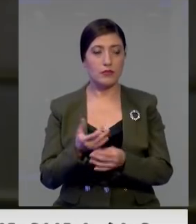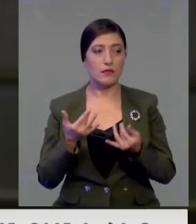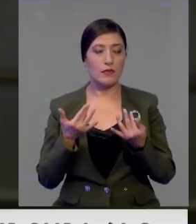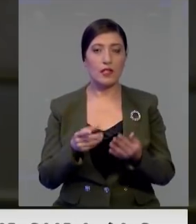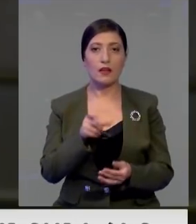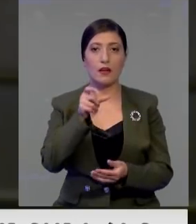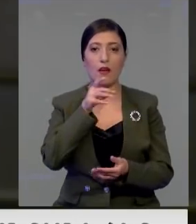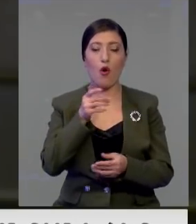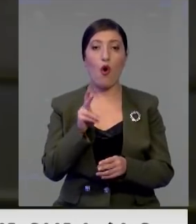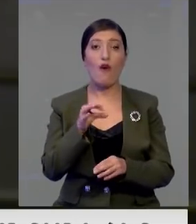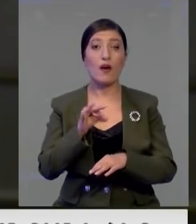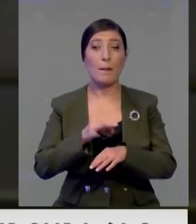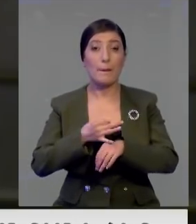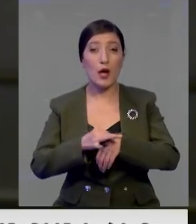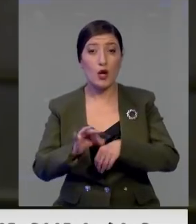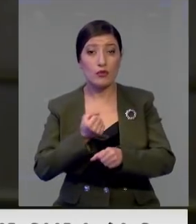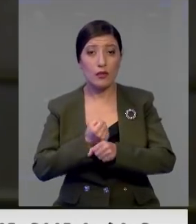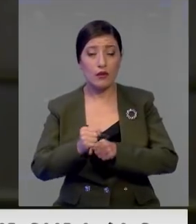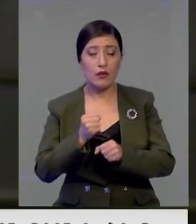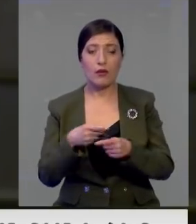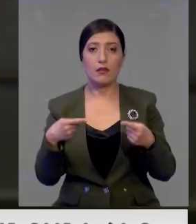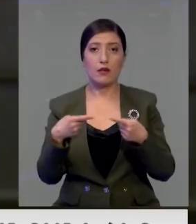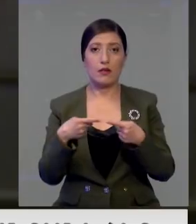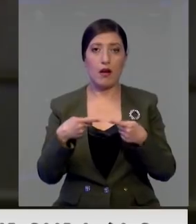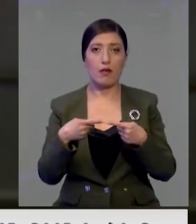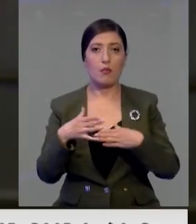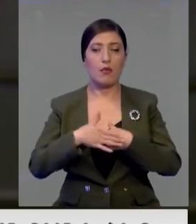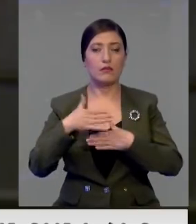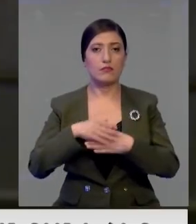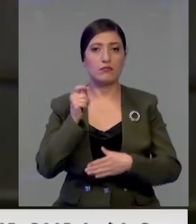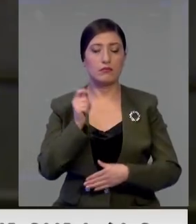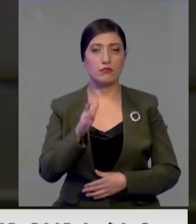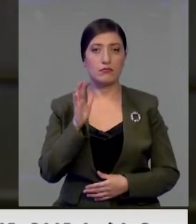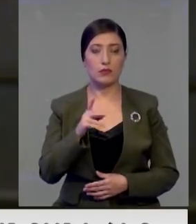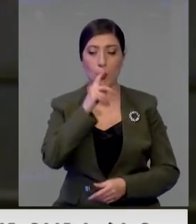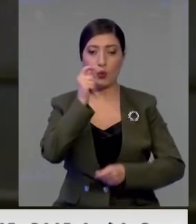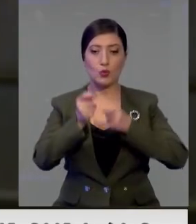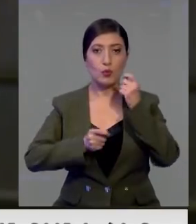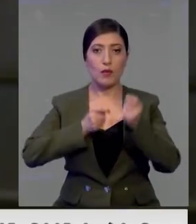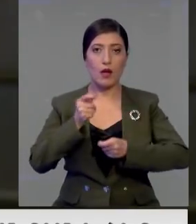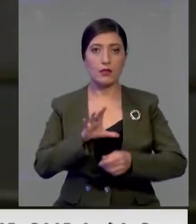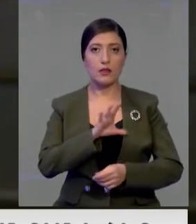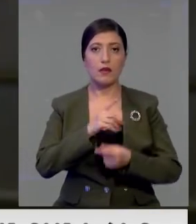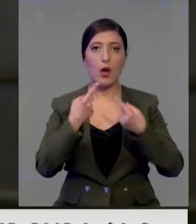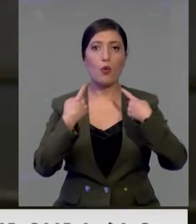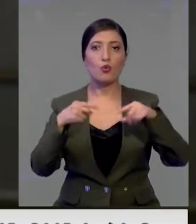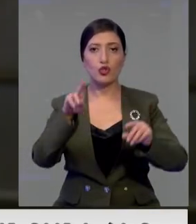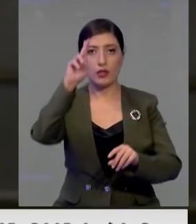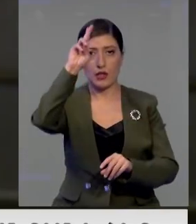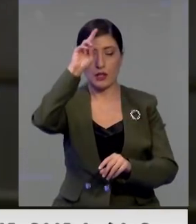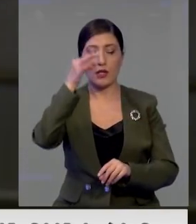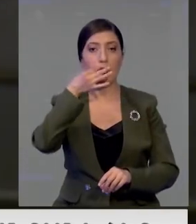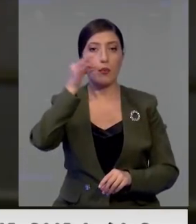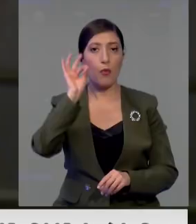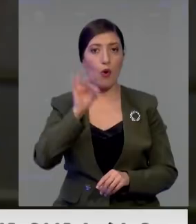արդեն բավարար է քրեական պատասխանատվության համար եւ ուսումնասիրվել է նաեւ այլ երկրների փորձը, որտեղ